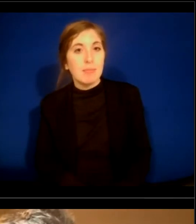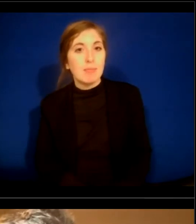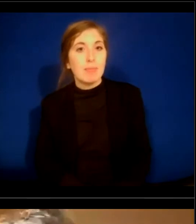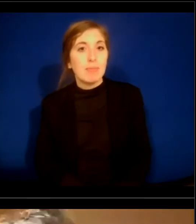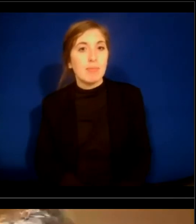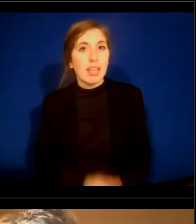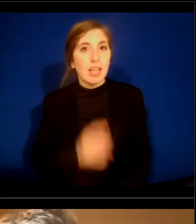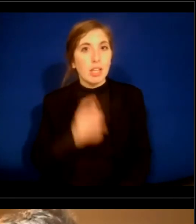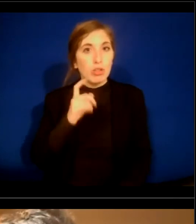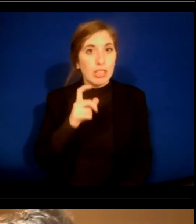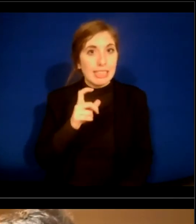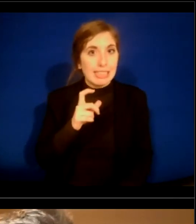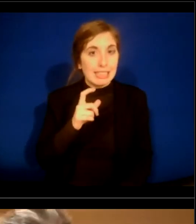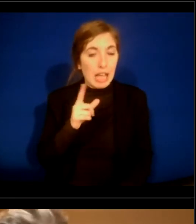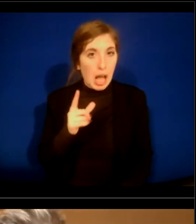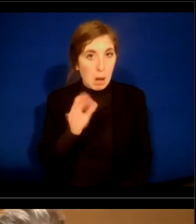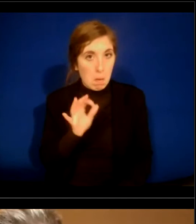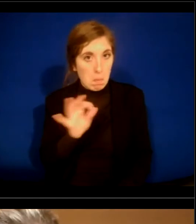Cinzia, se ci sei,